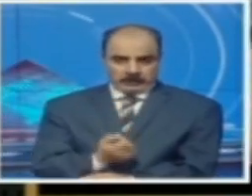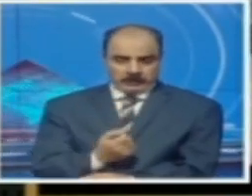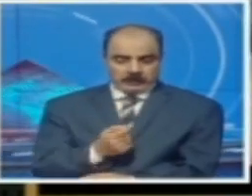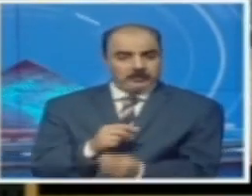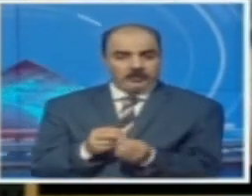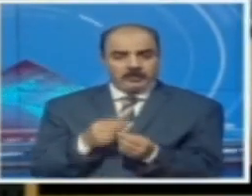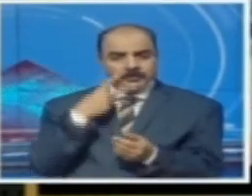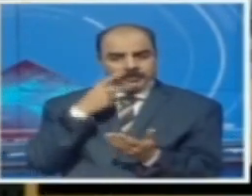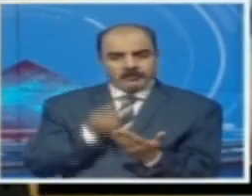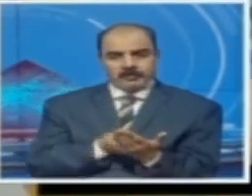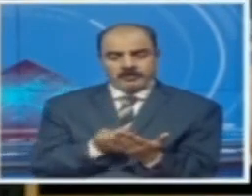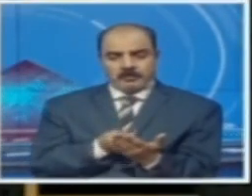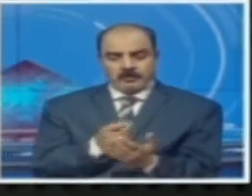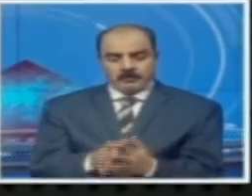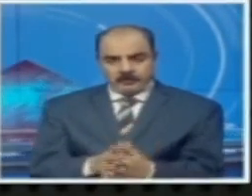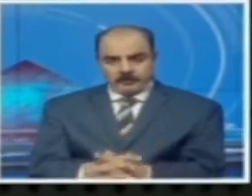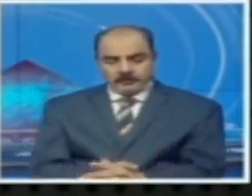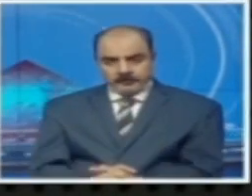حكم مخالفة.